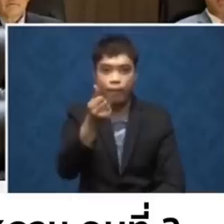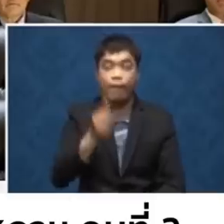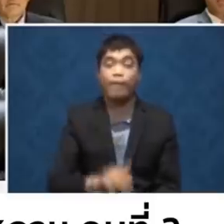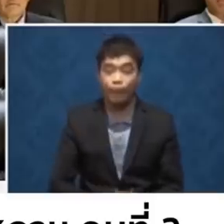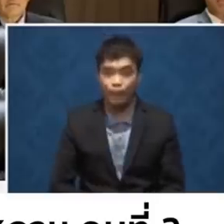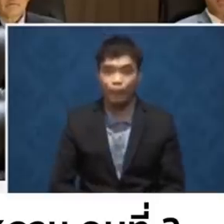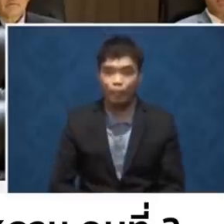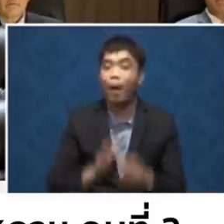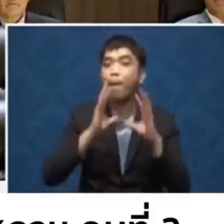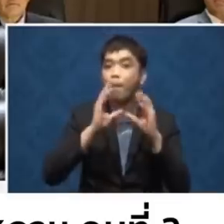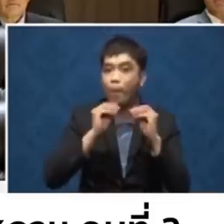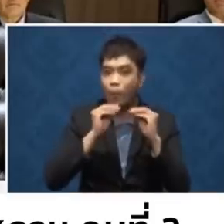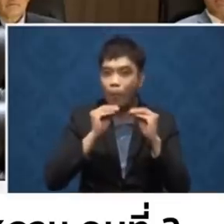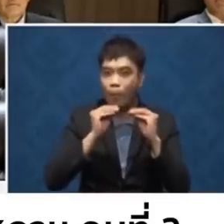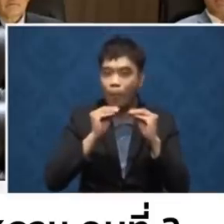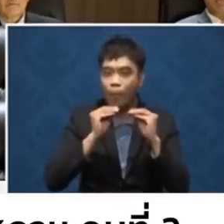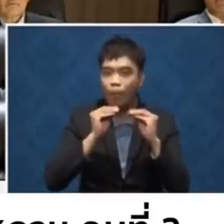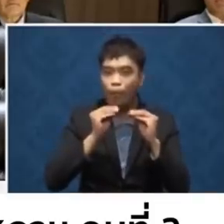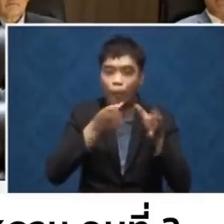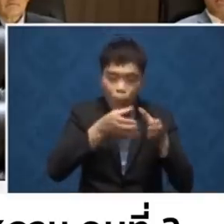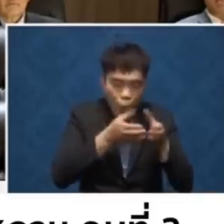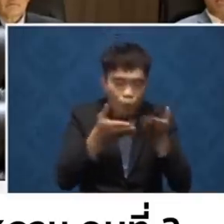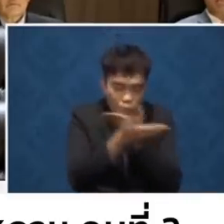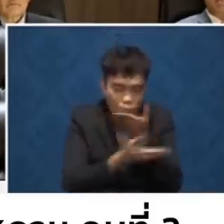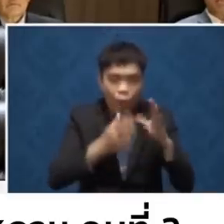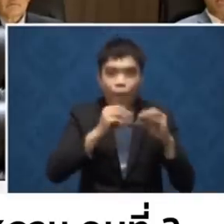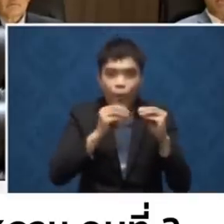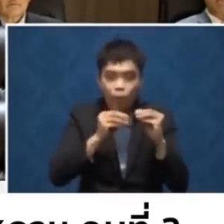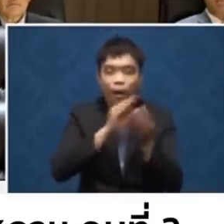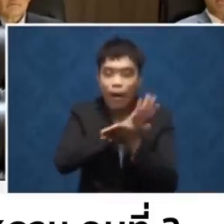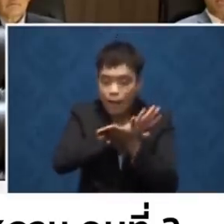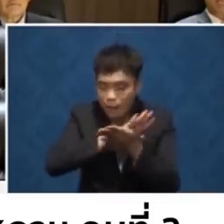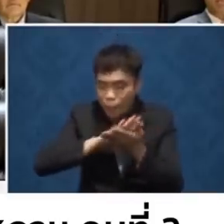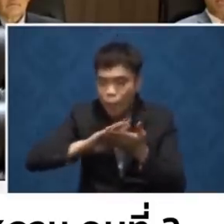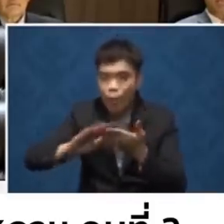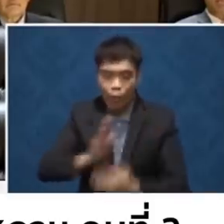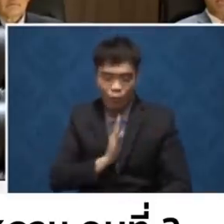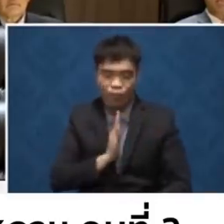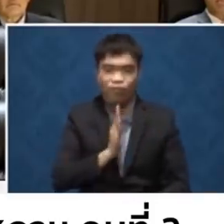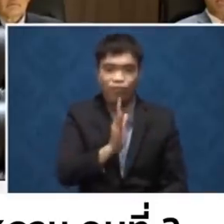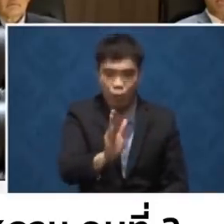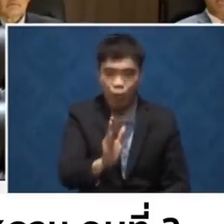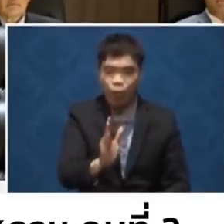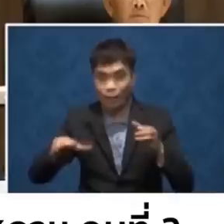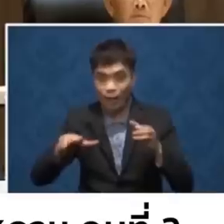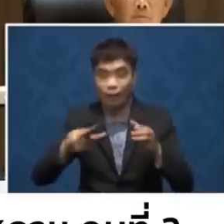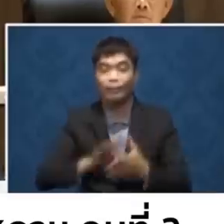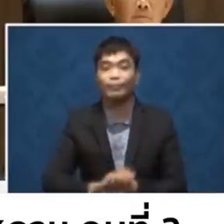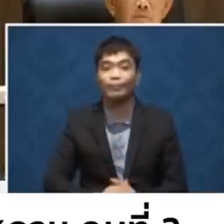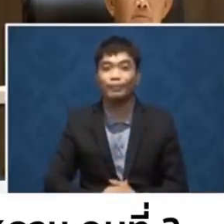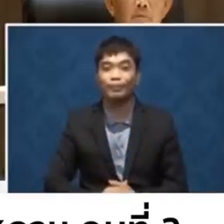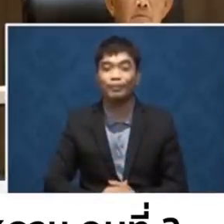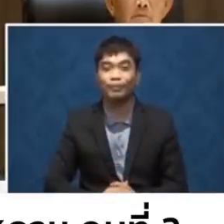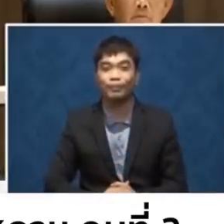ำเนินการประชุมให้เป็นไปด้วยความ นี่ค่ะจริงๆแล้วทุกคนที่ได้รับการเสนอชื่อเนี่ยมีการแสดงวิสัยทัศน์หมดนะคะทั้งคุณ